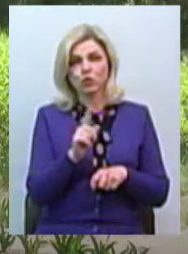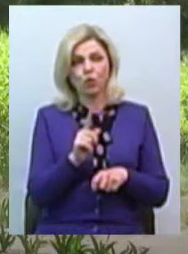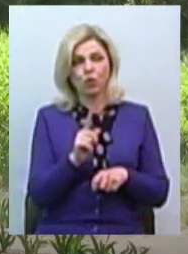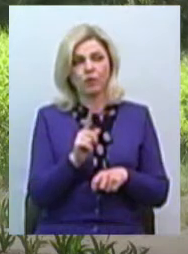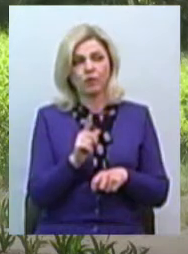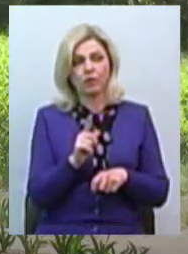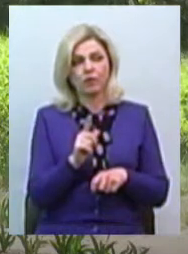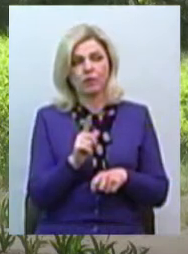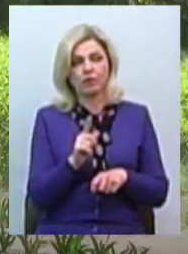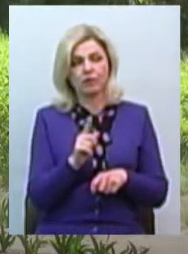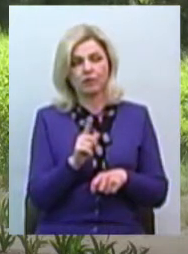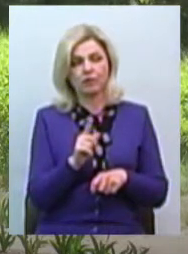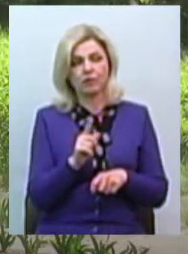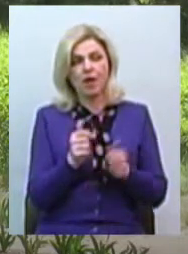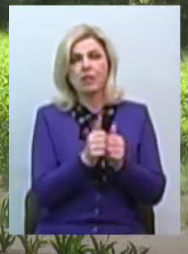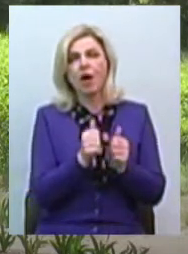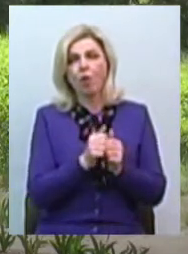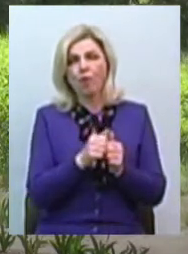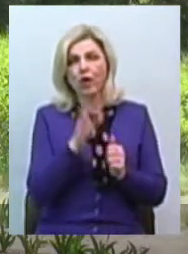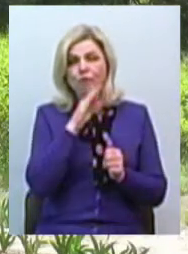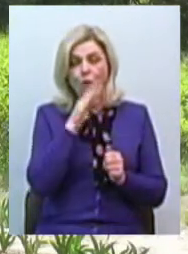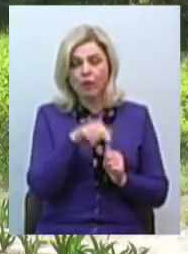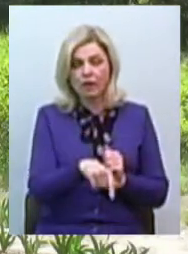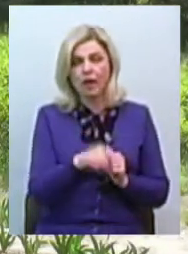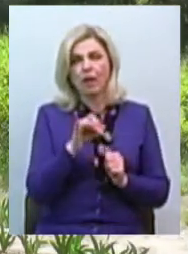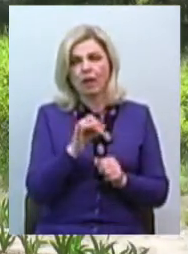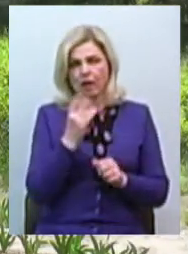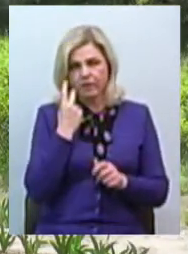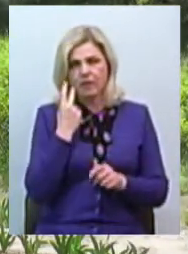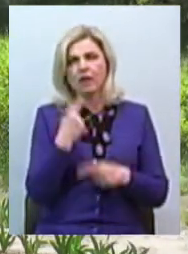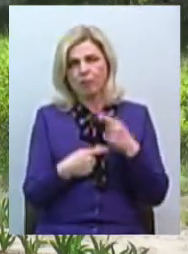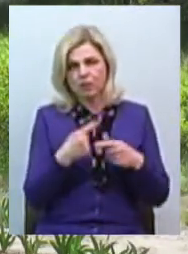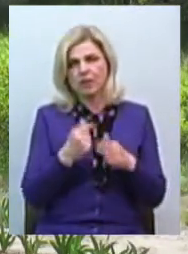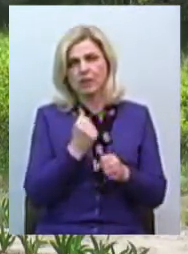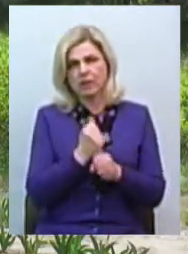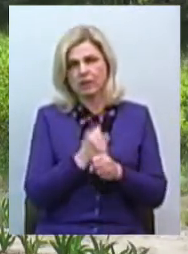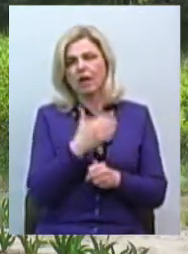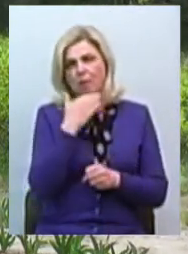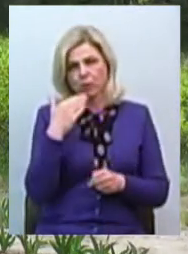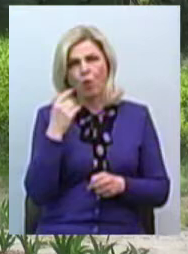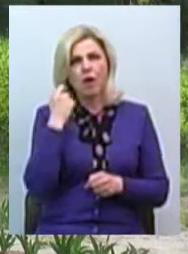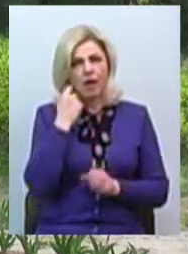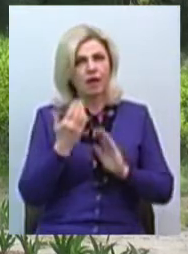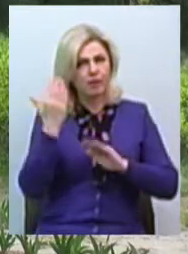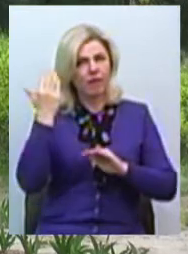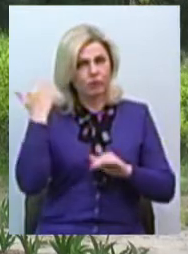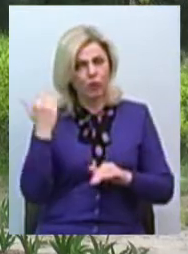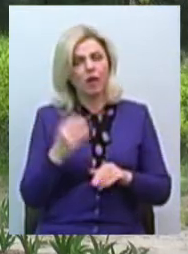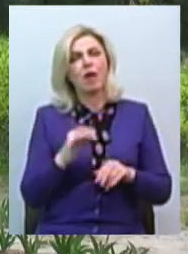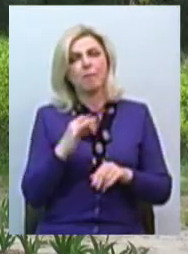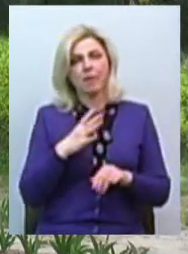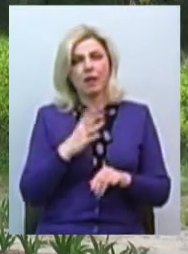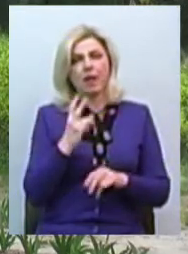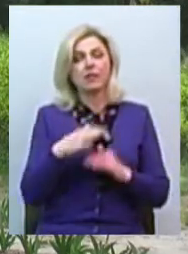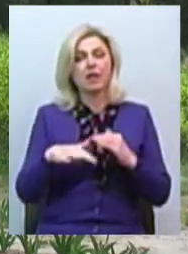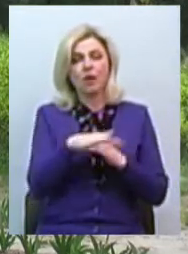атмосфері вод навколишніх, вона проводиться постійно і вже давно, десятками років. Було обладнано на території